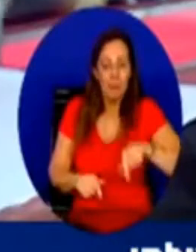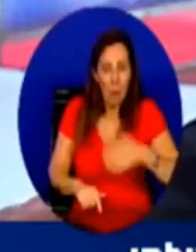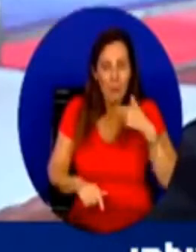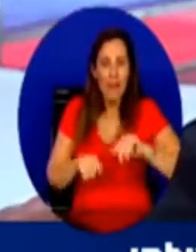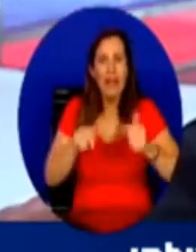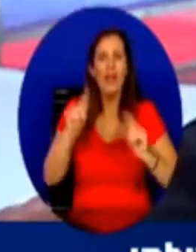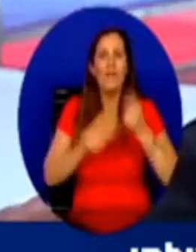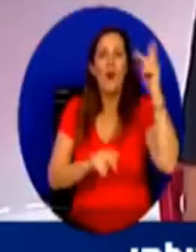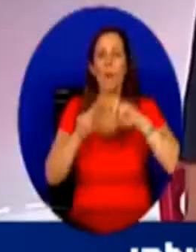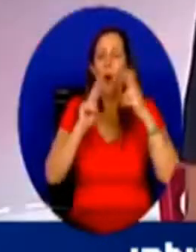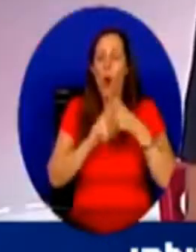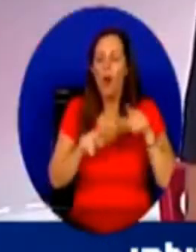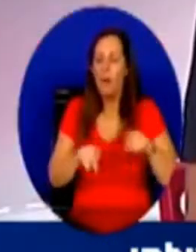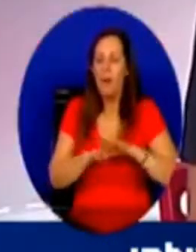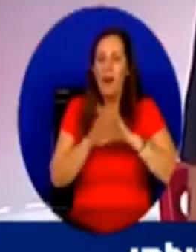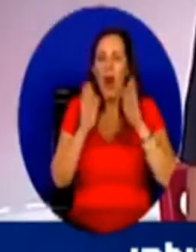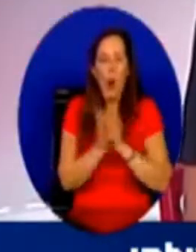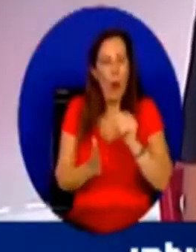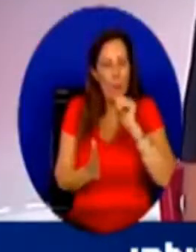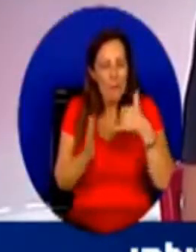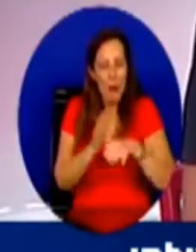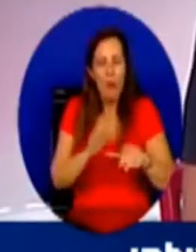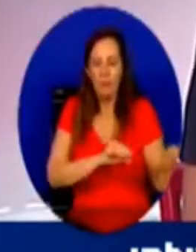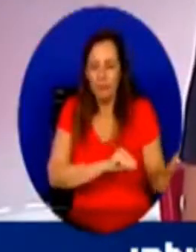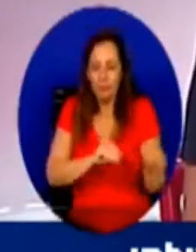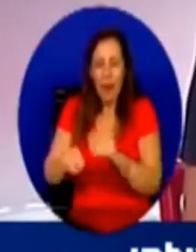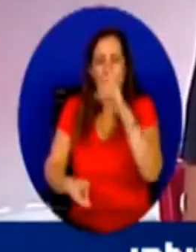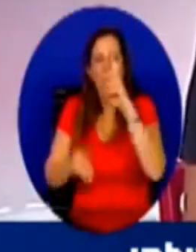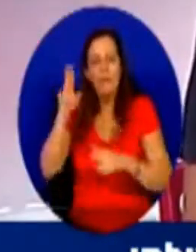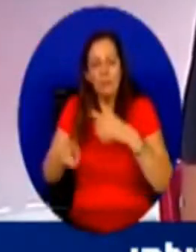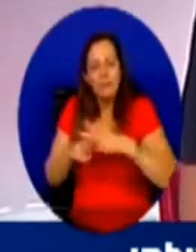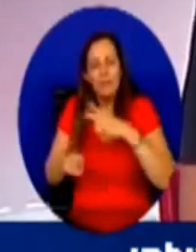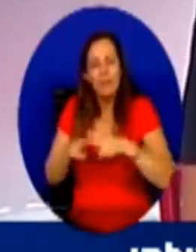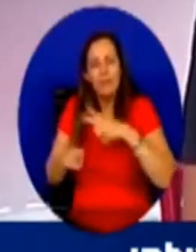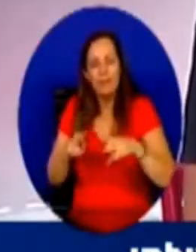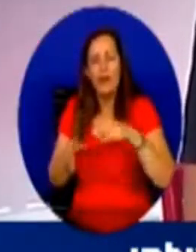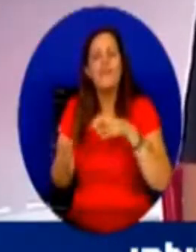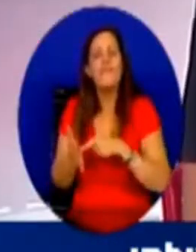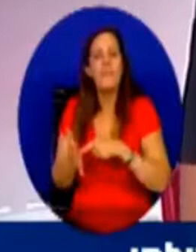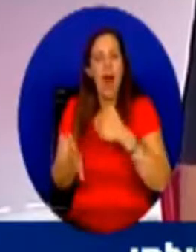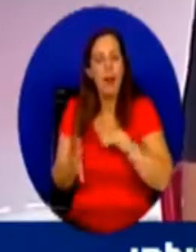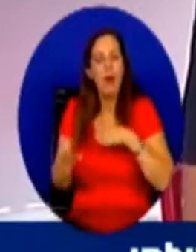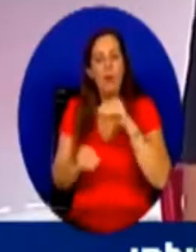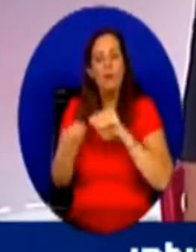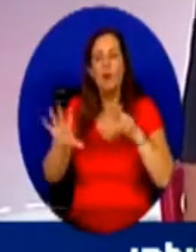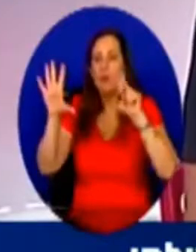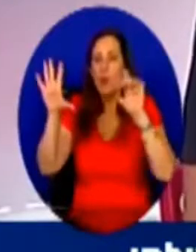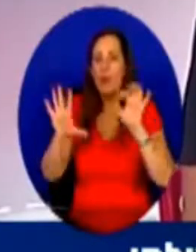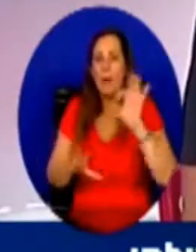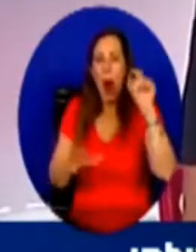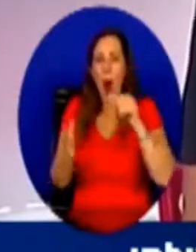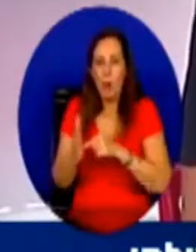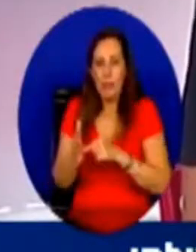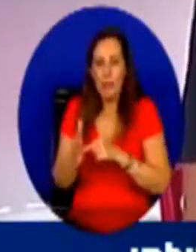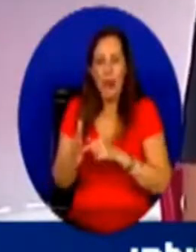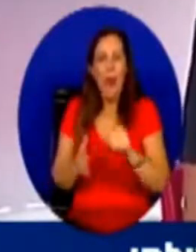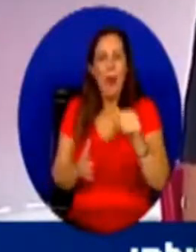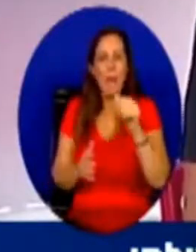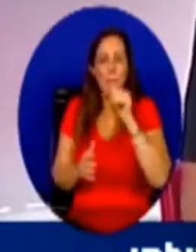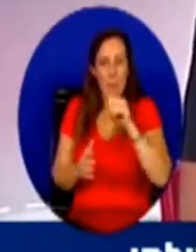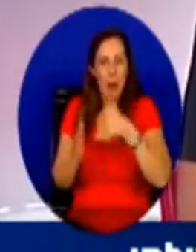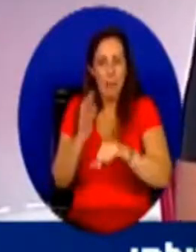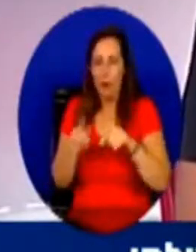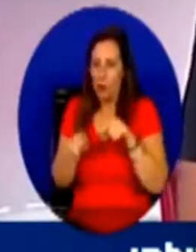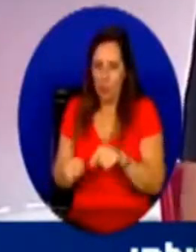לגמרי, אנחנו משתמשים, כן, כל מי הביוב שלנו מוזרמים למפעלי טיהור שפחים, ואנחנו משתמשים ב-80% ממי השפחים